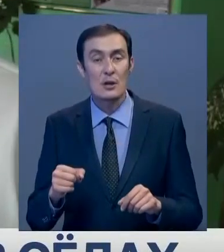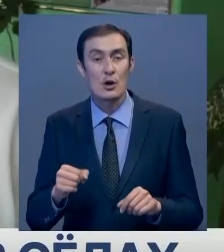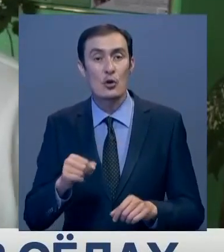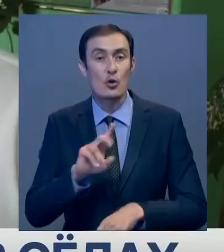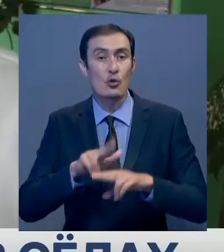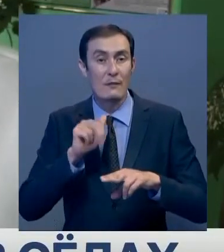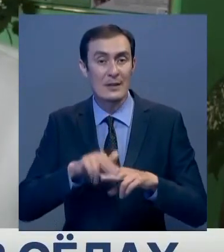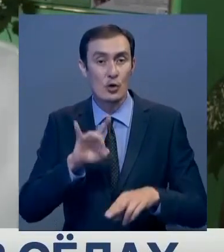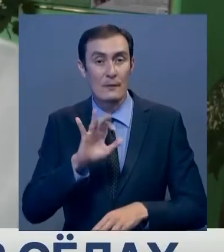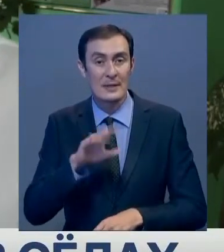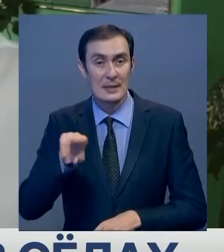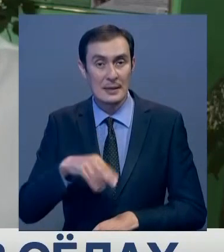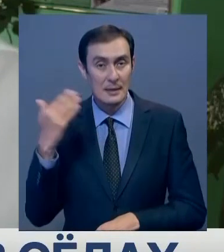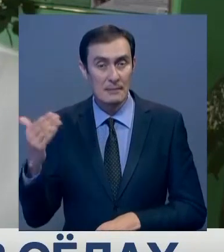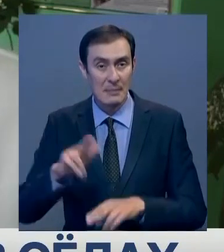РОВД будет